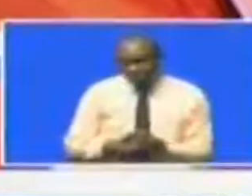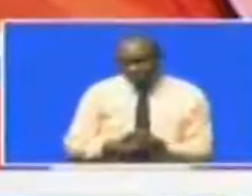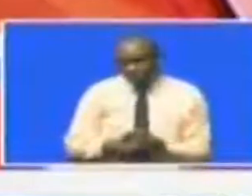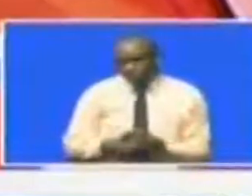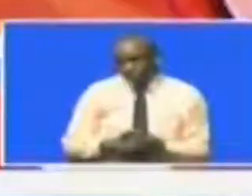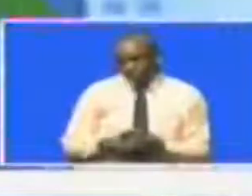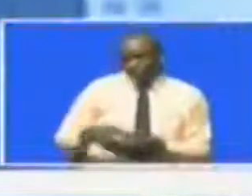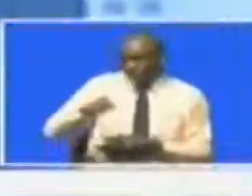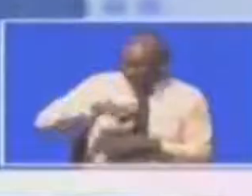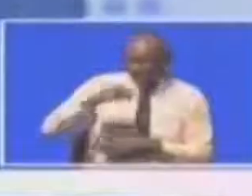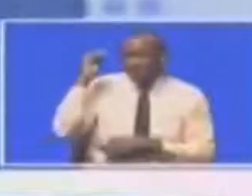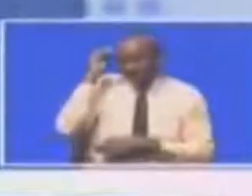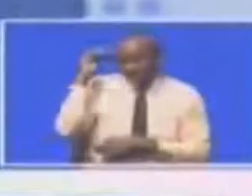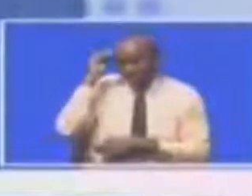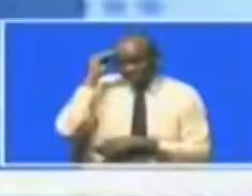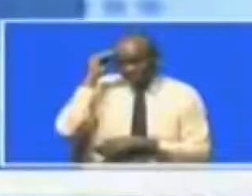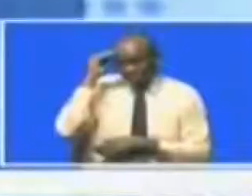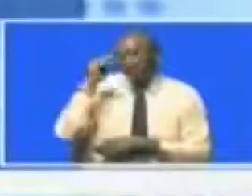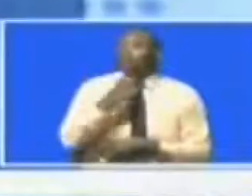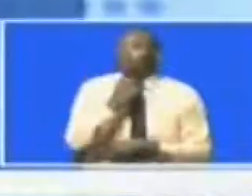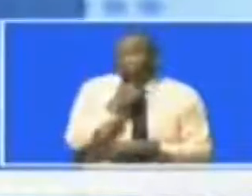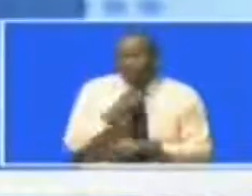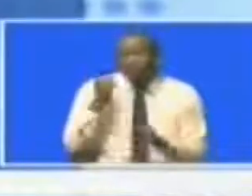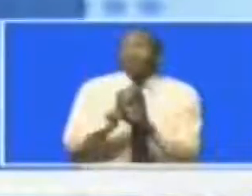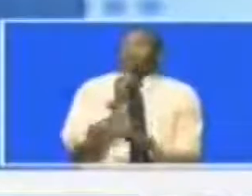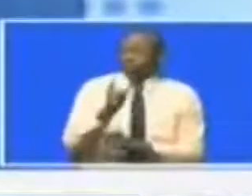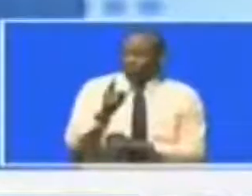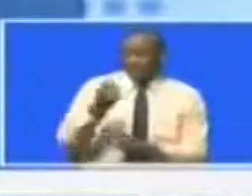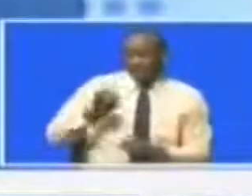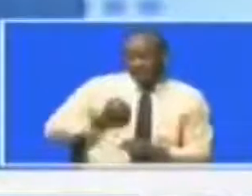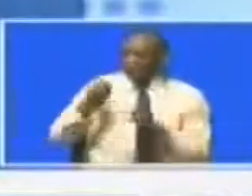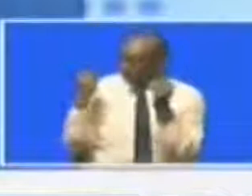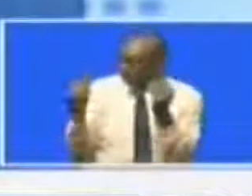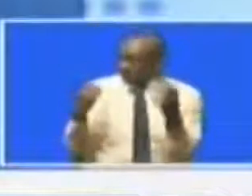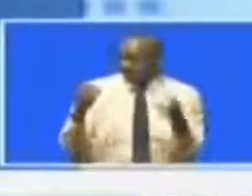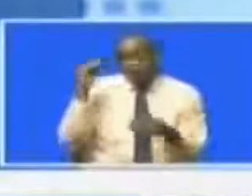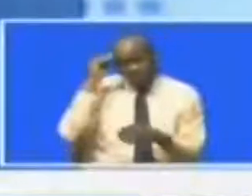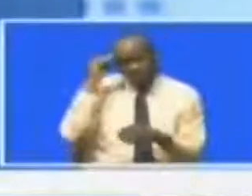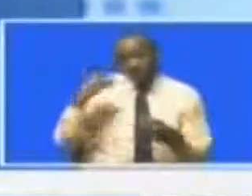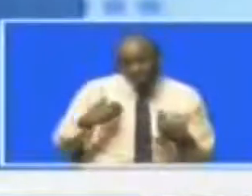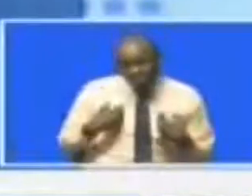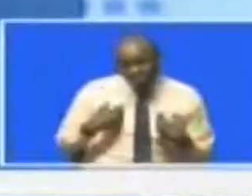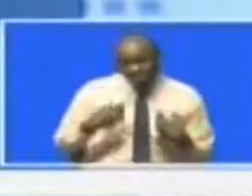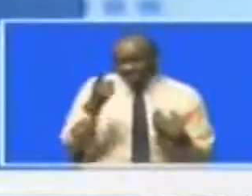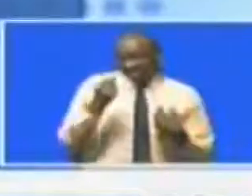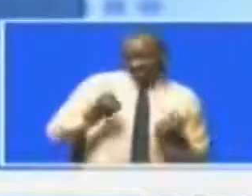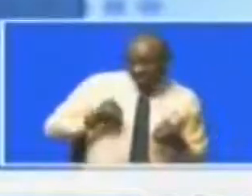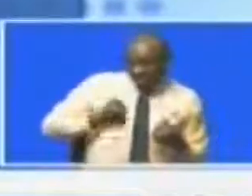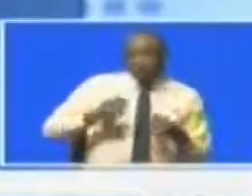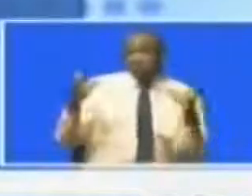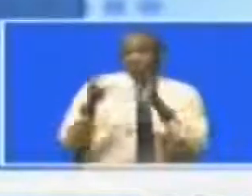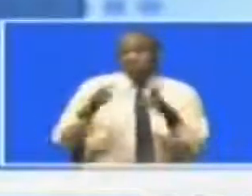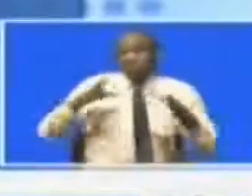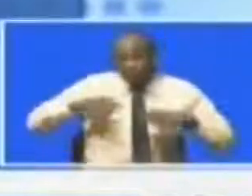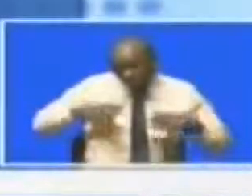Sisi yetu ni elimu. Tunataka kuensure that wasichana wamesoma. Kwa sababu hawa wasichana katika jamii ya Samburu